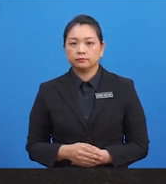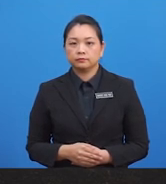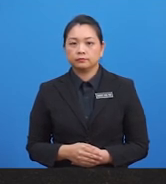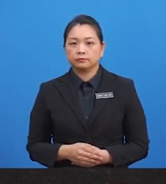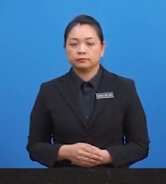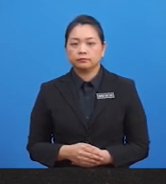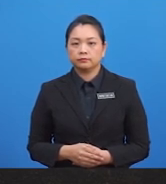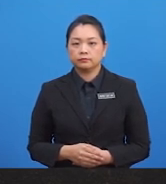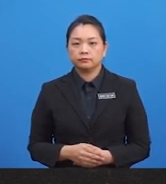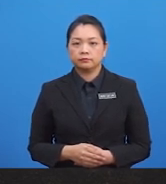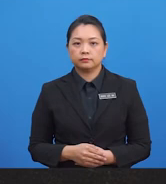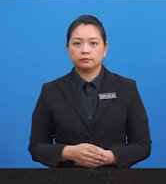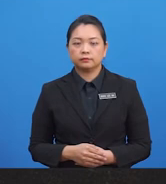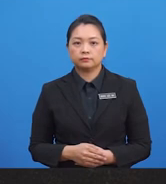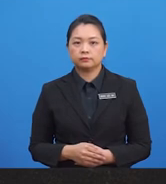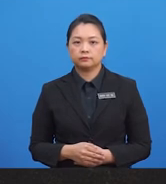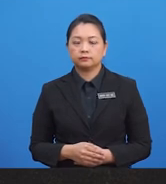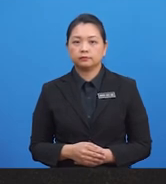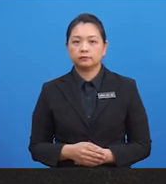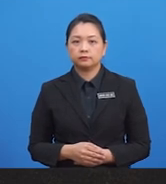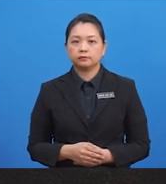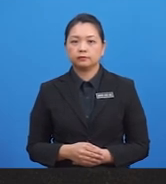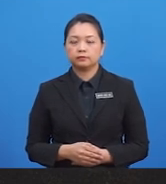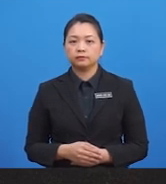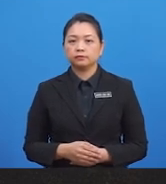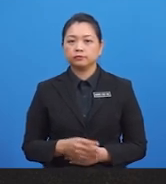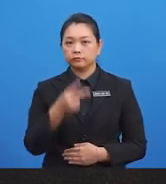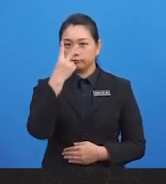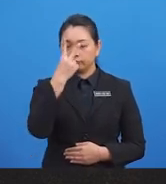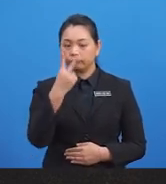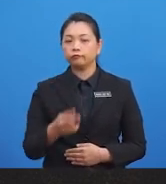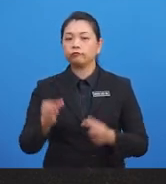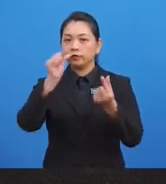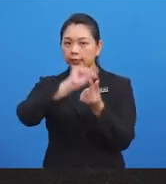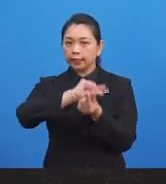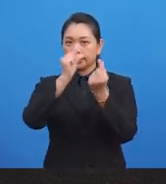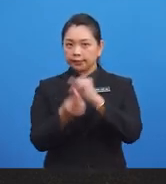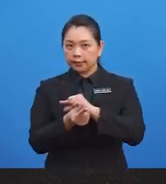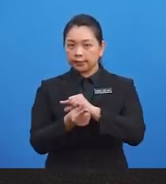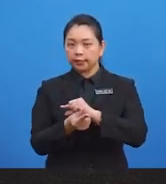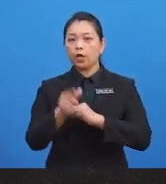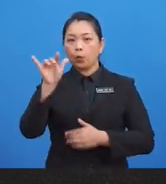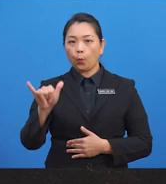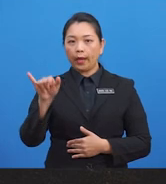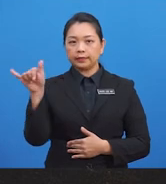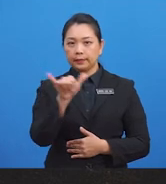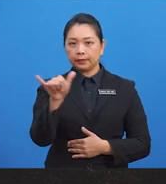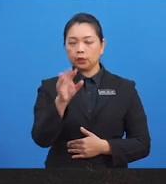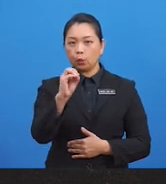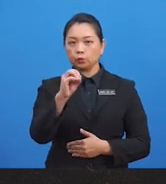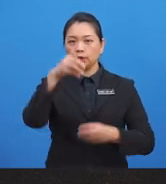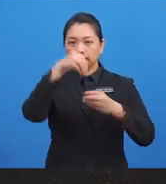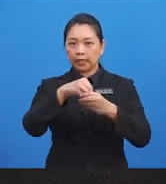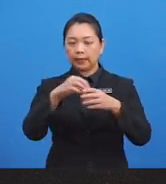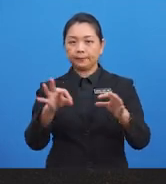Gantikan nilai Y sama dengan 0 dengan persamaan Y sama dengan